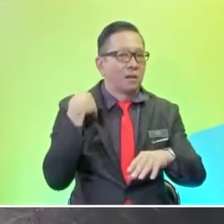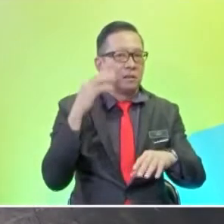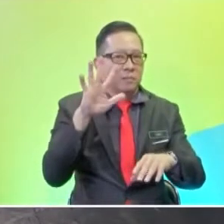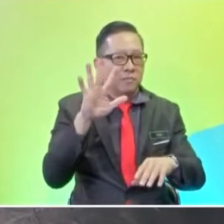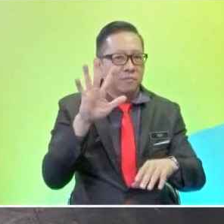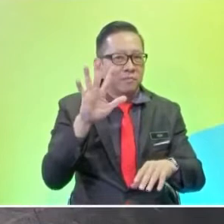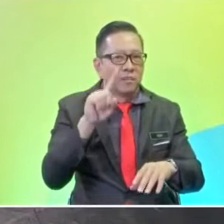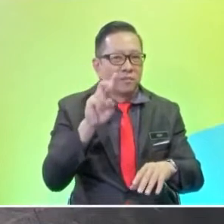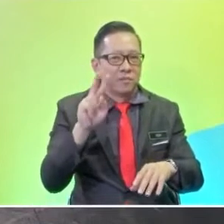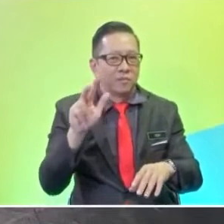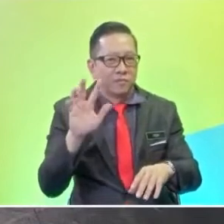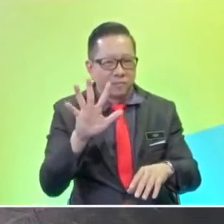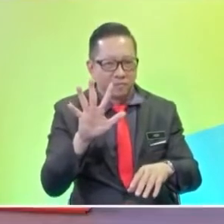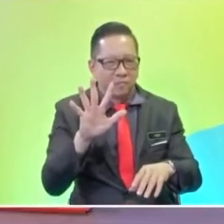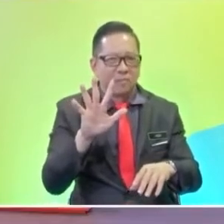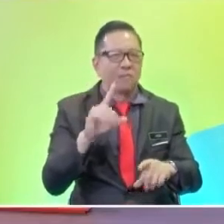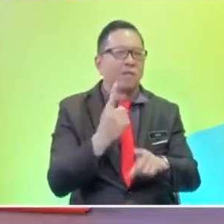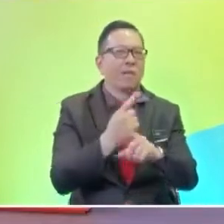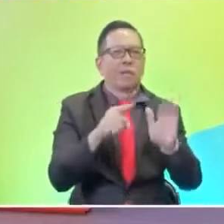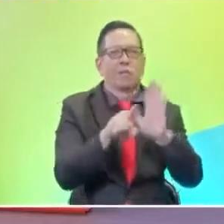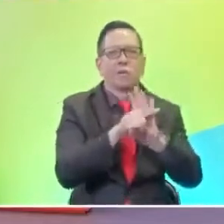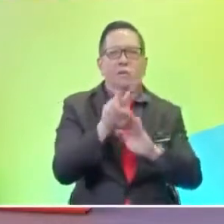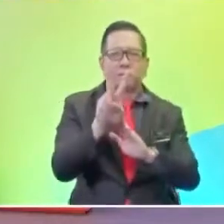dua tiga empat lima satu